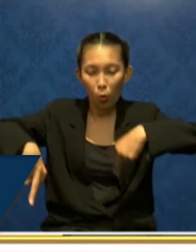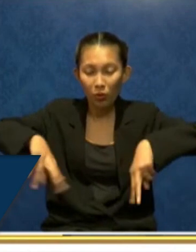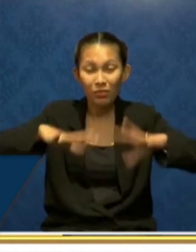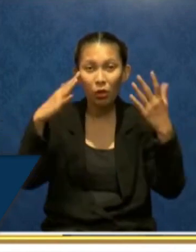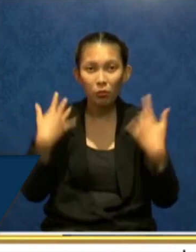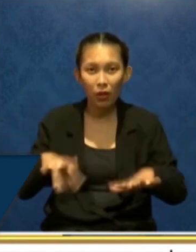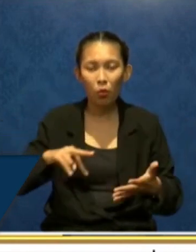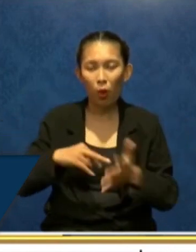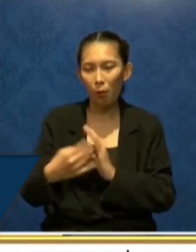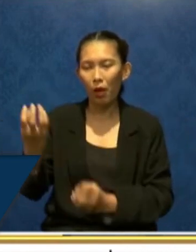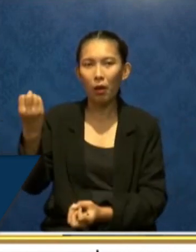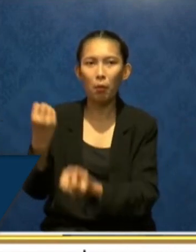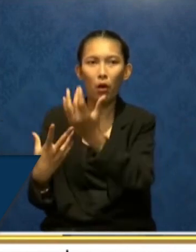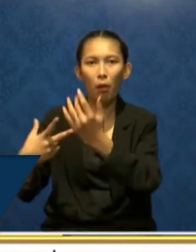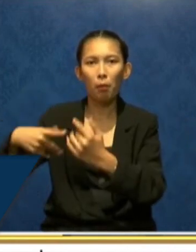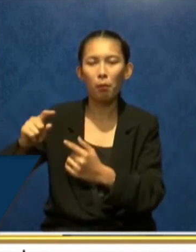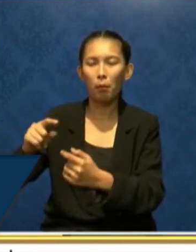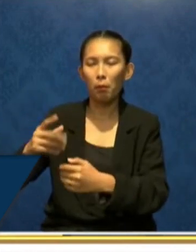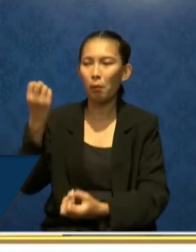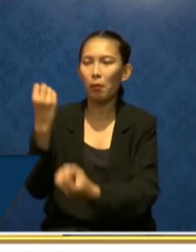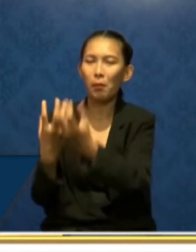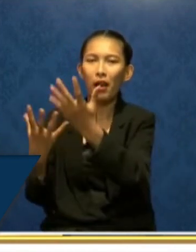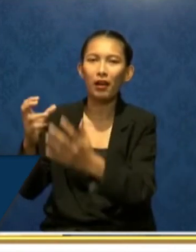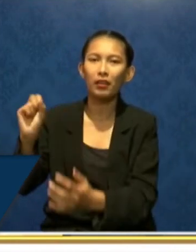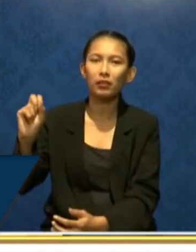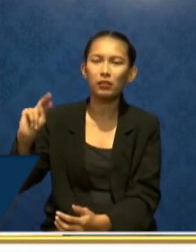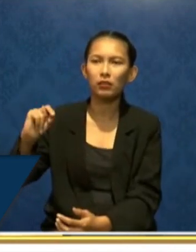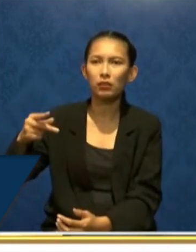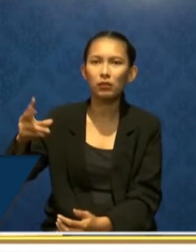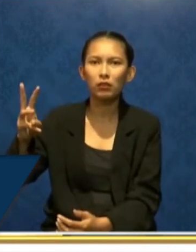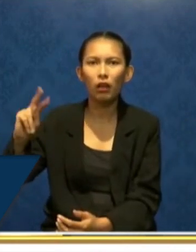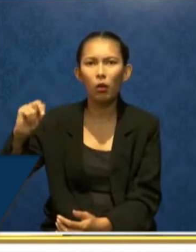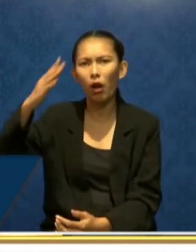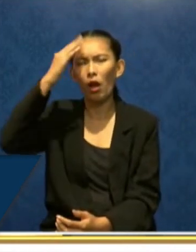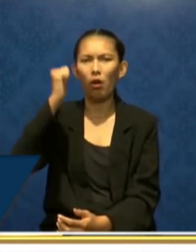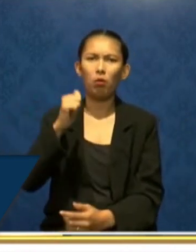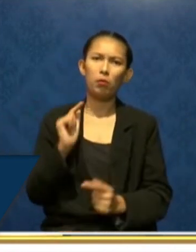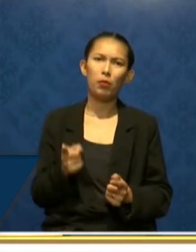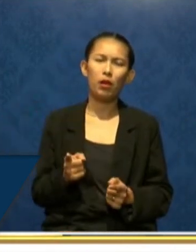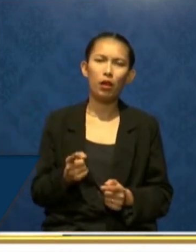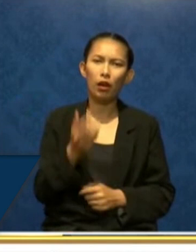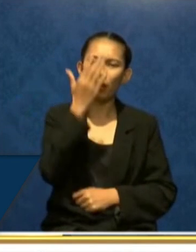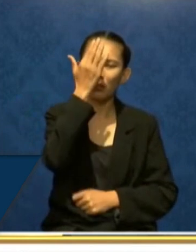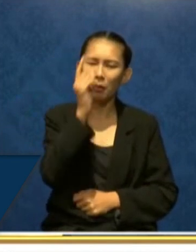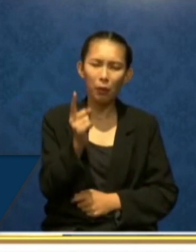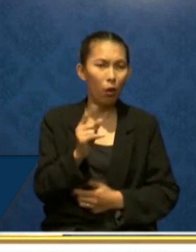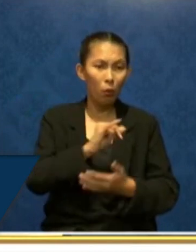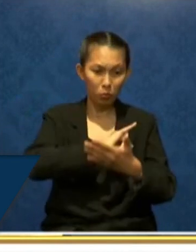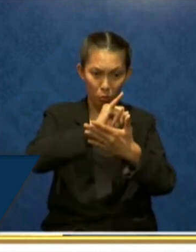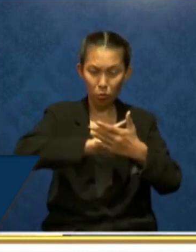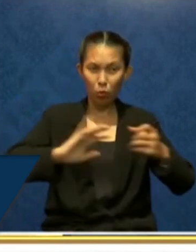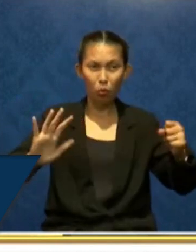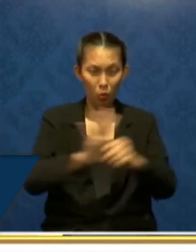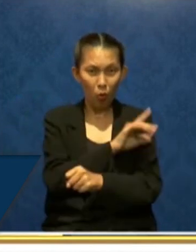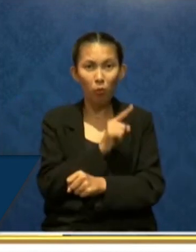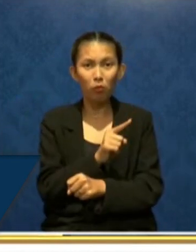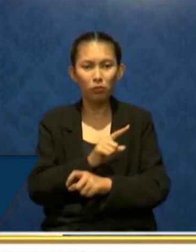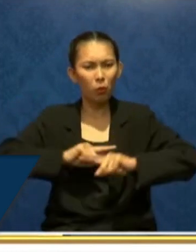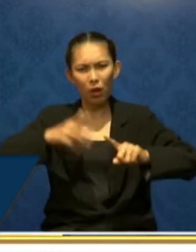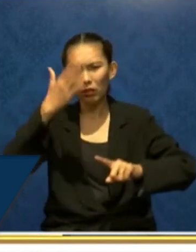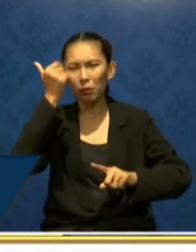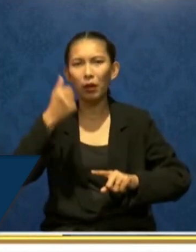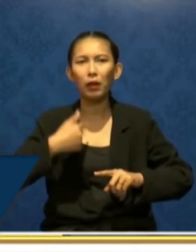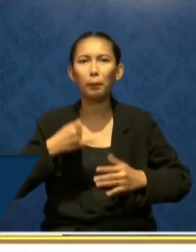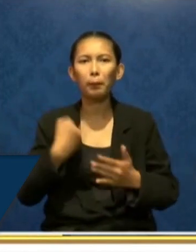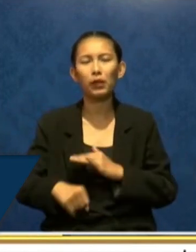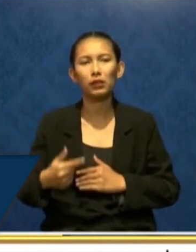พบวาเป็นพưนที่ปหาสงวนทำไมถึเป็ช Hallนี่คือถูกต้องทุกอย่างเลยนะคะ นี่คอกลอนีนึงนะคะเพื่ท